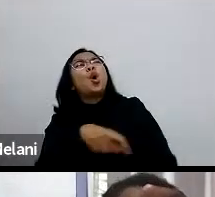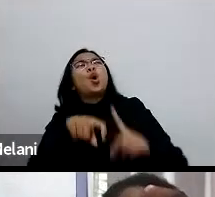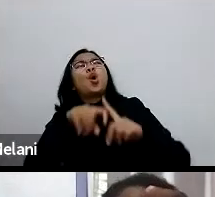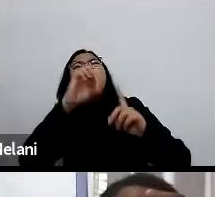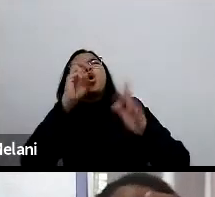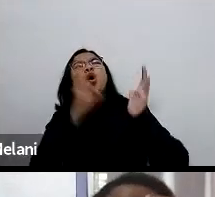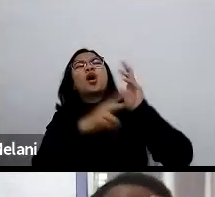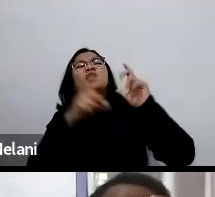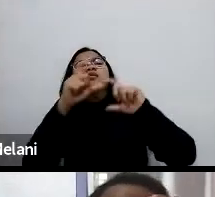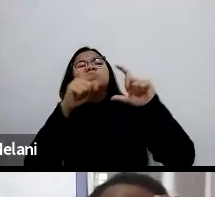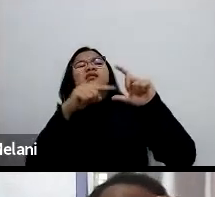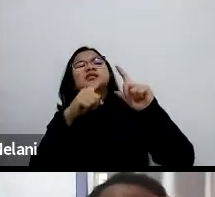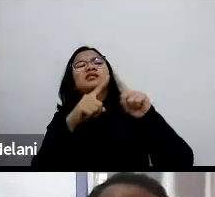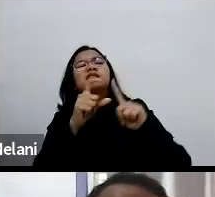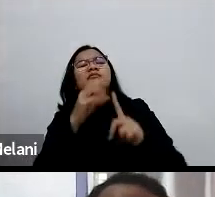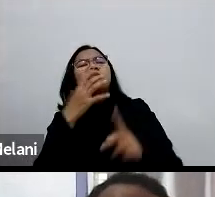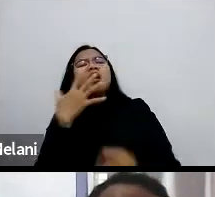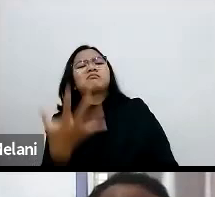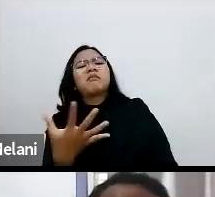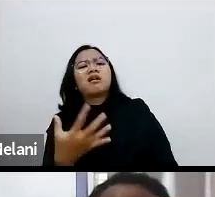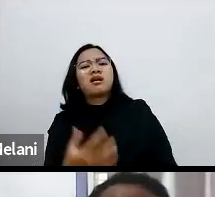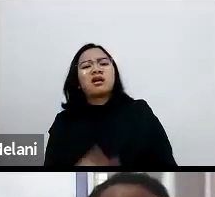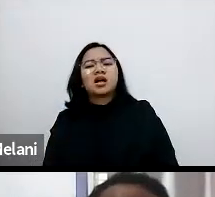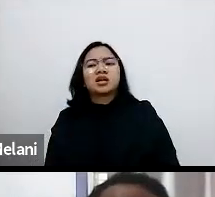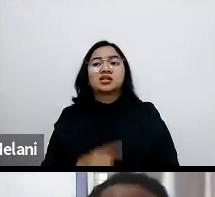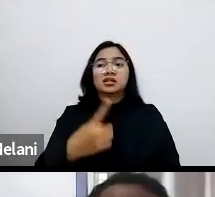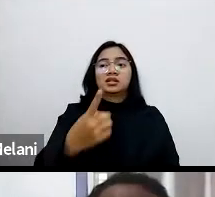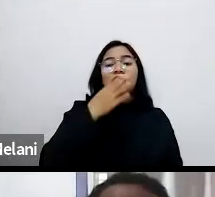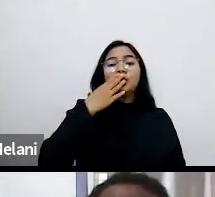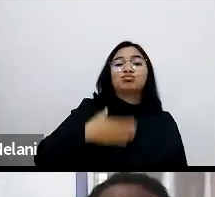konseptualisasi itu apa gitu. Kita punya